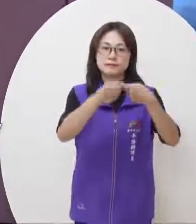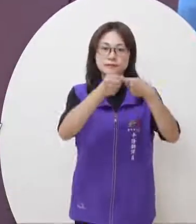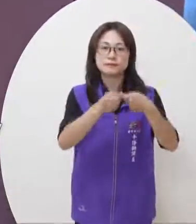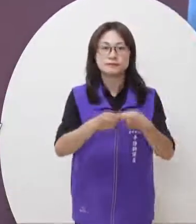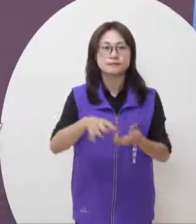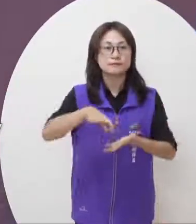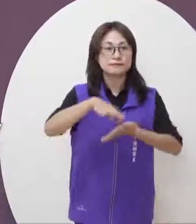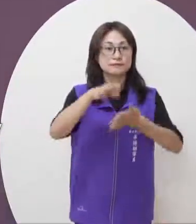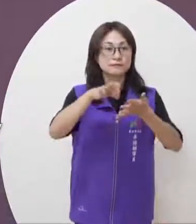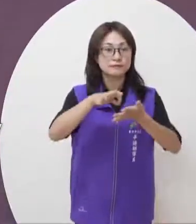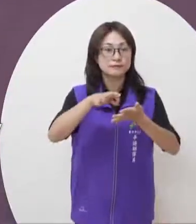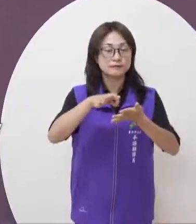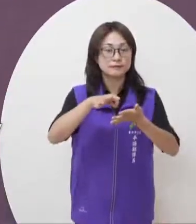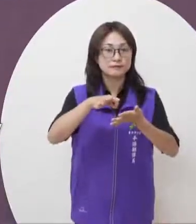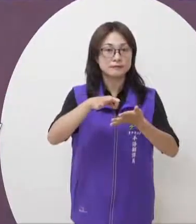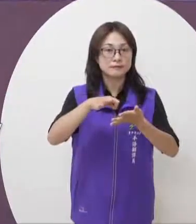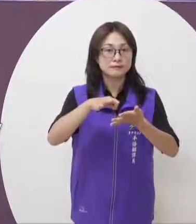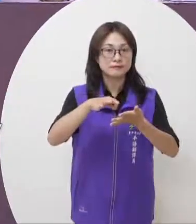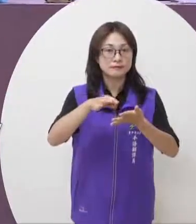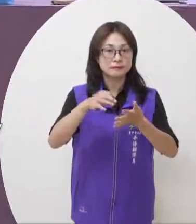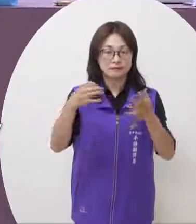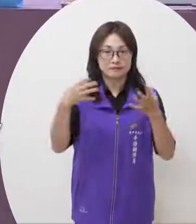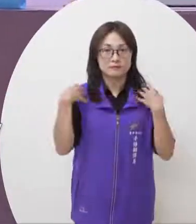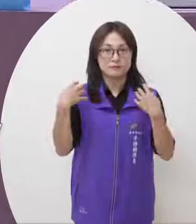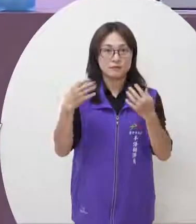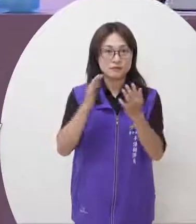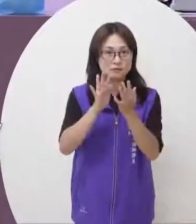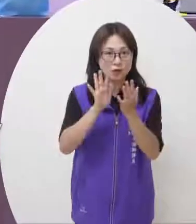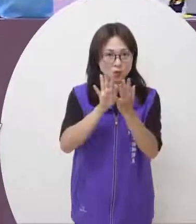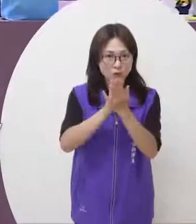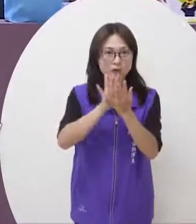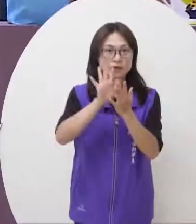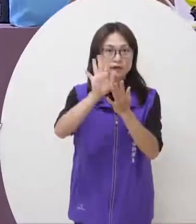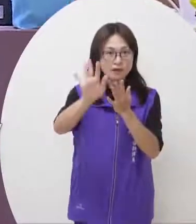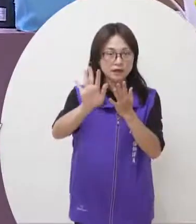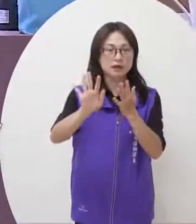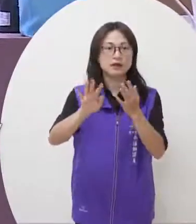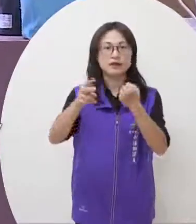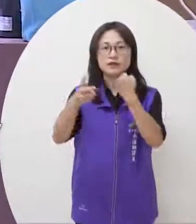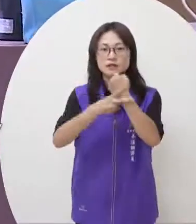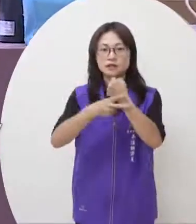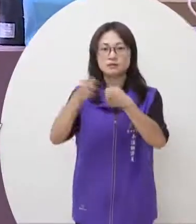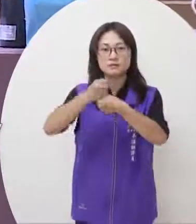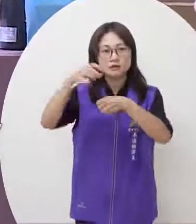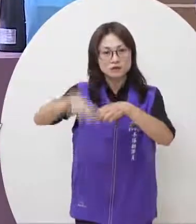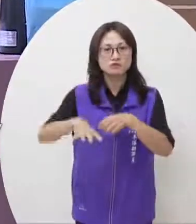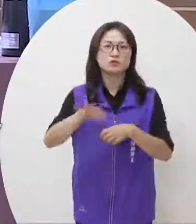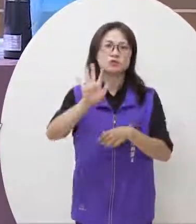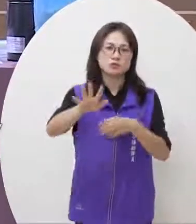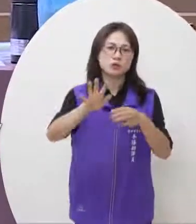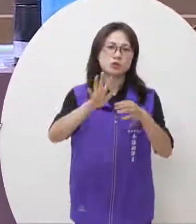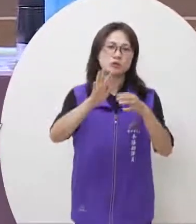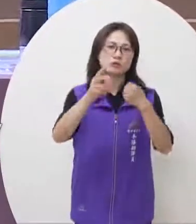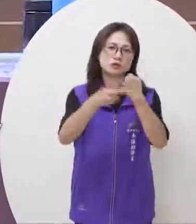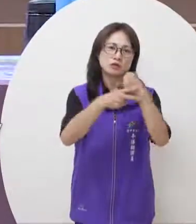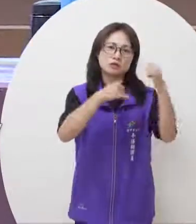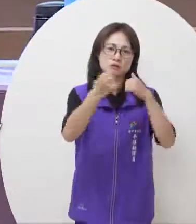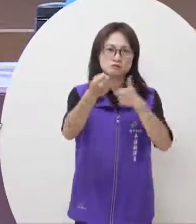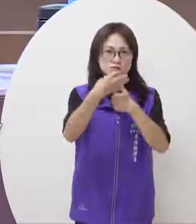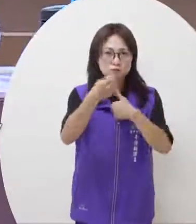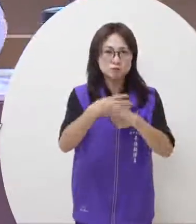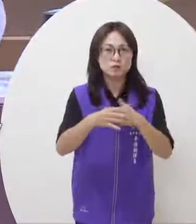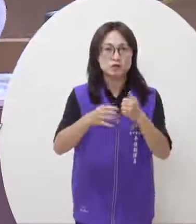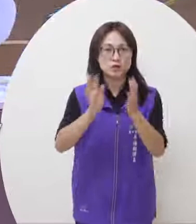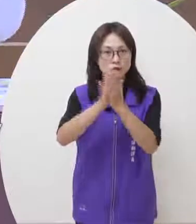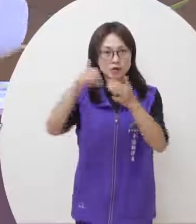关提案单位惠来里办公处，案由据惠来里民反映，惠来路二段市政